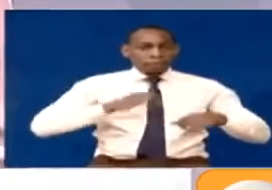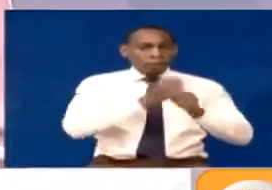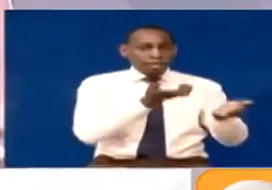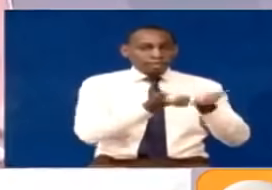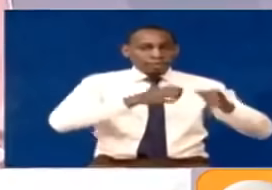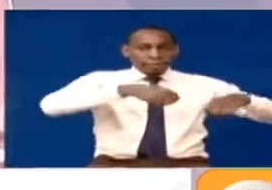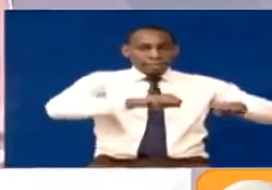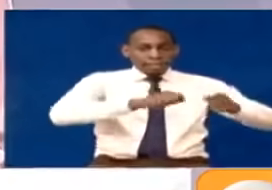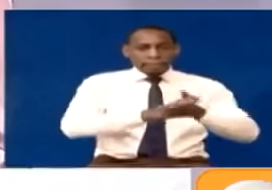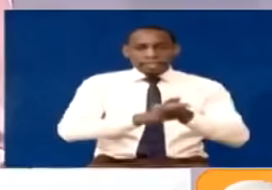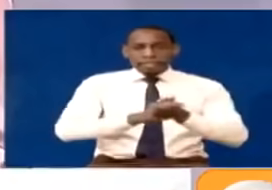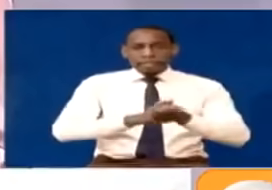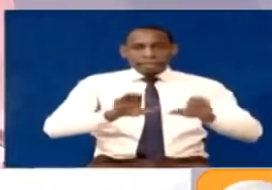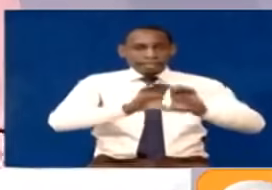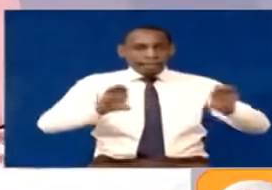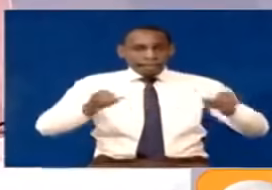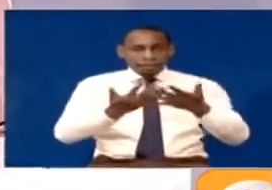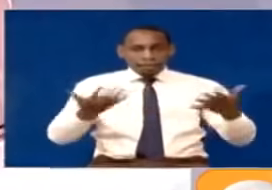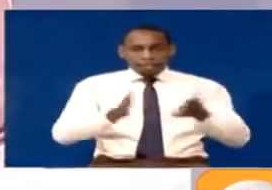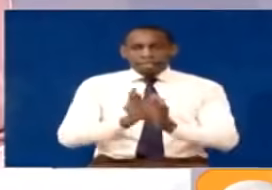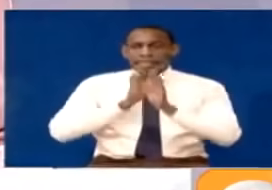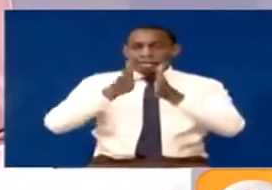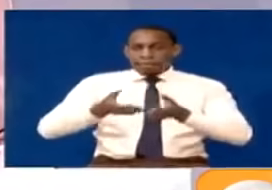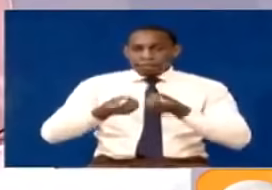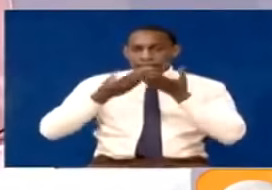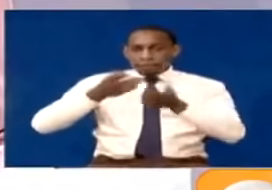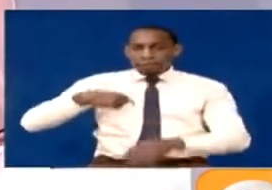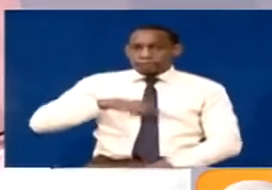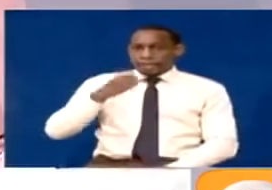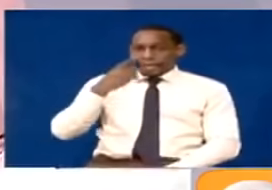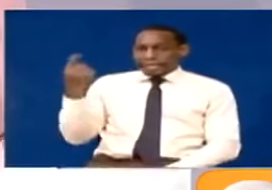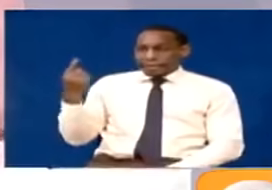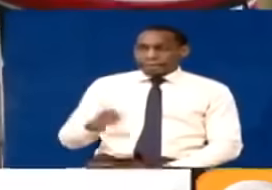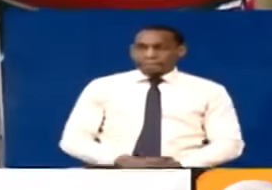pikipiki, vyuma na bidhaa za ngozi na mbao, kama Mashirima Kapombe anavyoarifu.